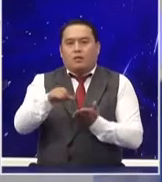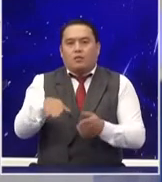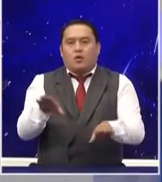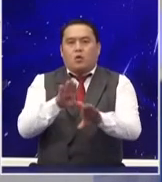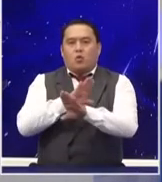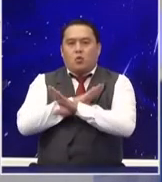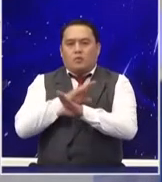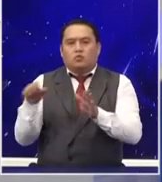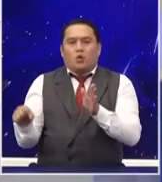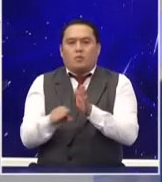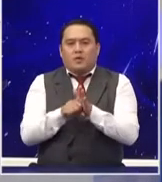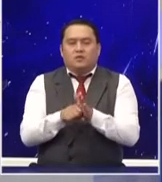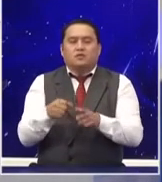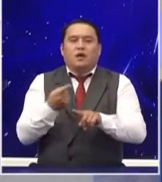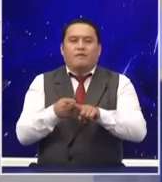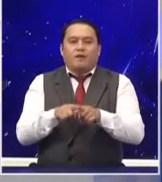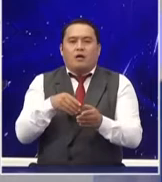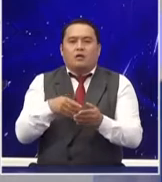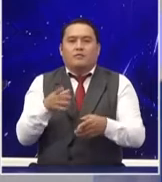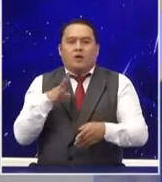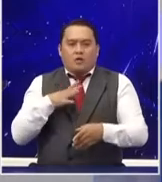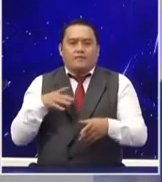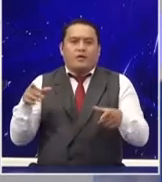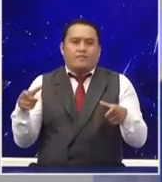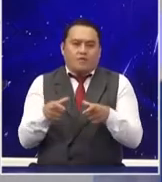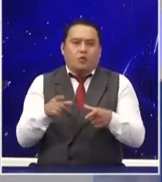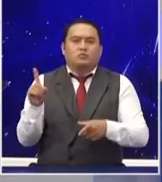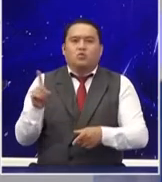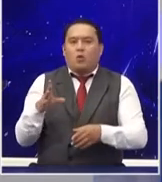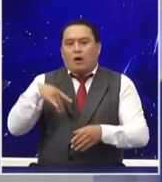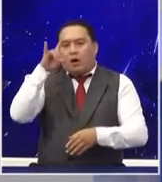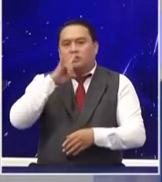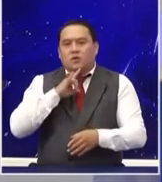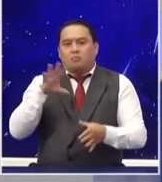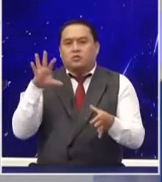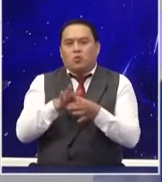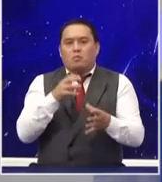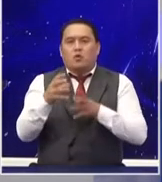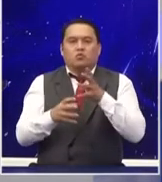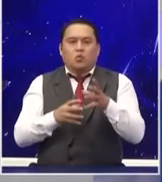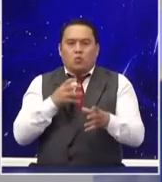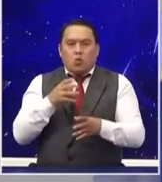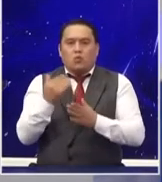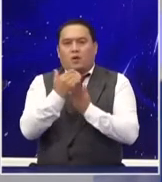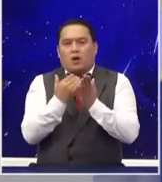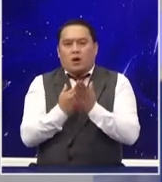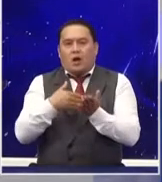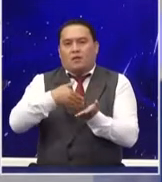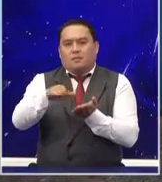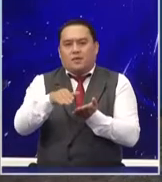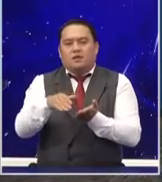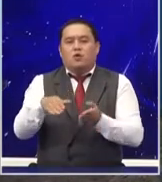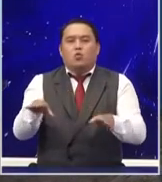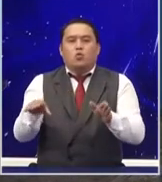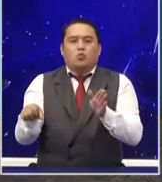смертную казнь. Ранее в стране действовал мораторий на нее. Сообщается, что Казахстан присоединился к международному протоколу об отмене